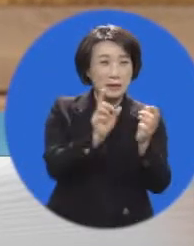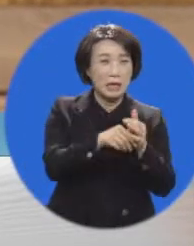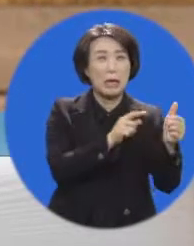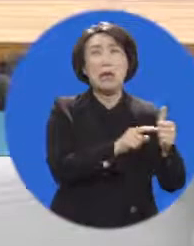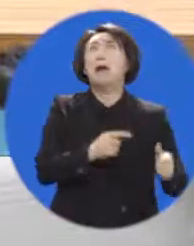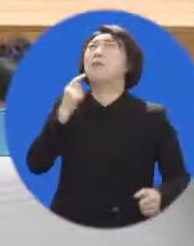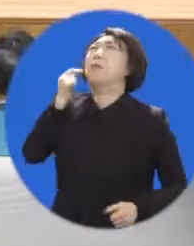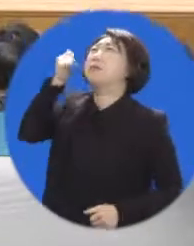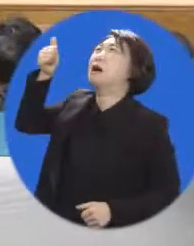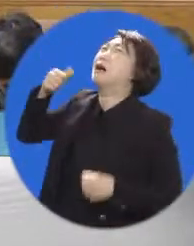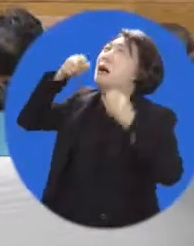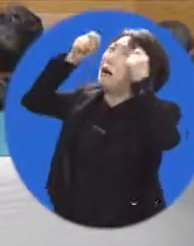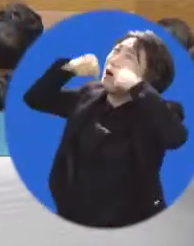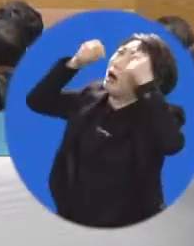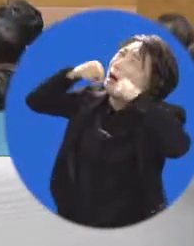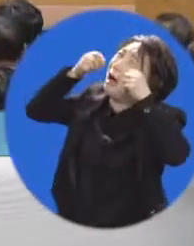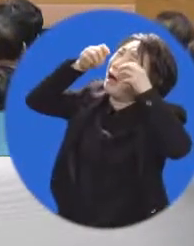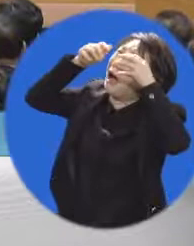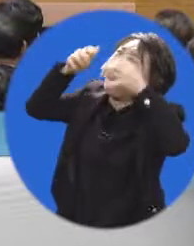목사님